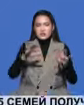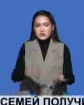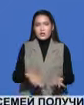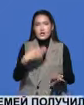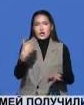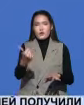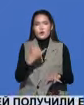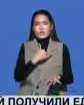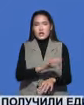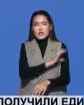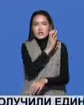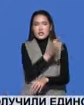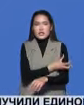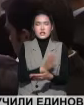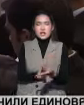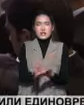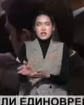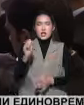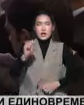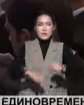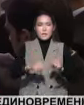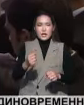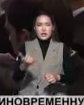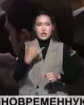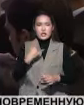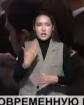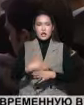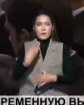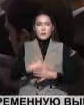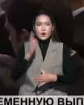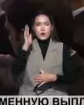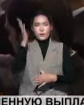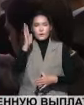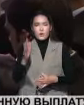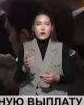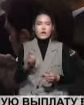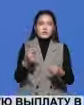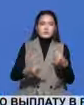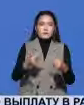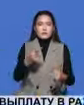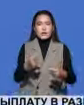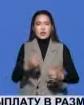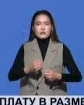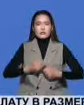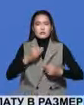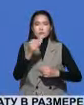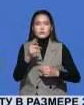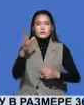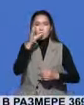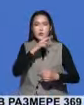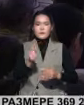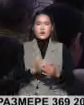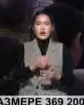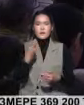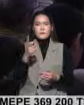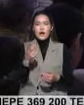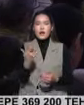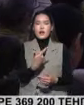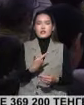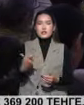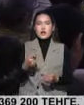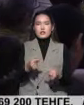нашей сильной стороной, позволяющей нам помогать преодолевать глубокие разногласия от территориальных споров до идеологии. Конфликтов. В